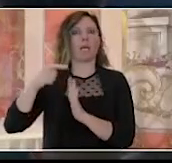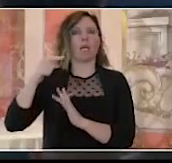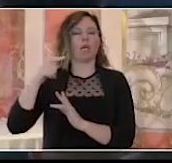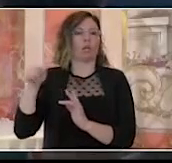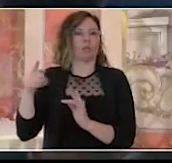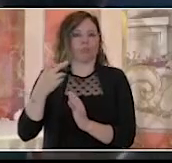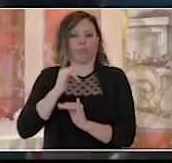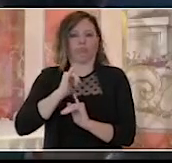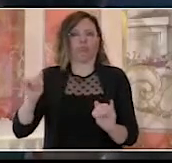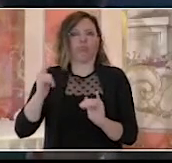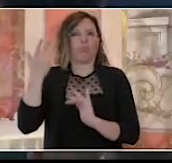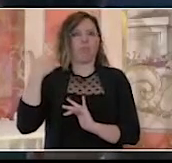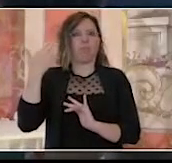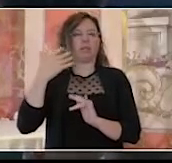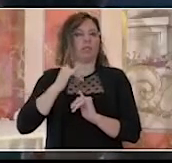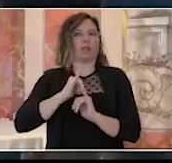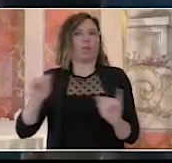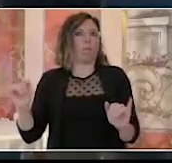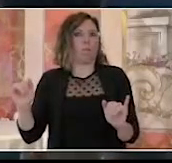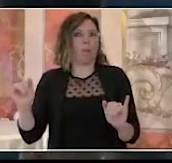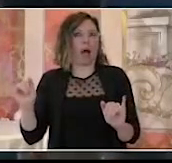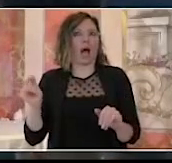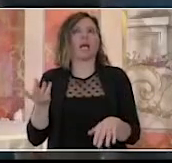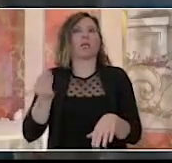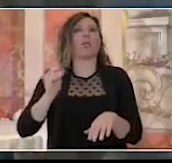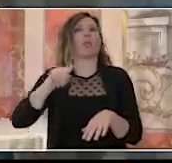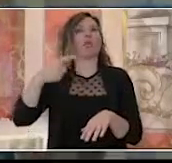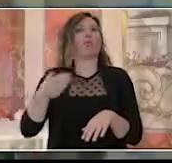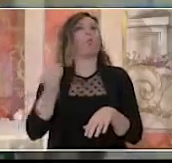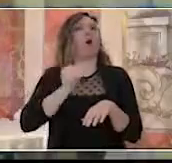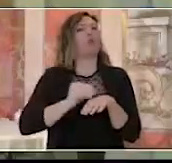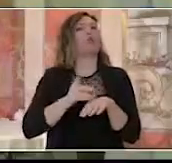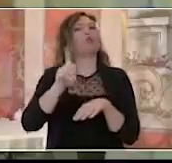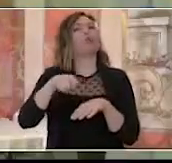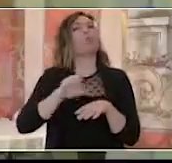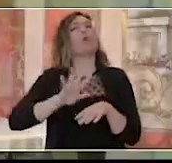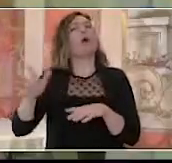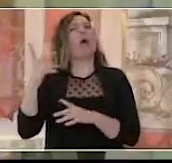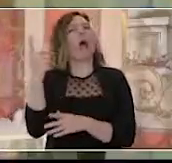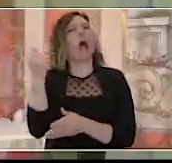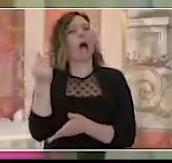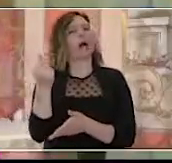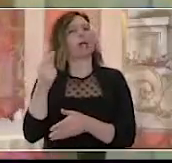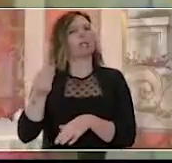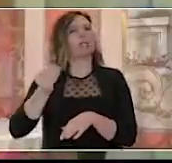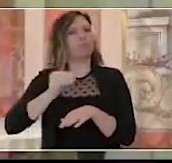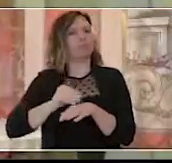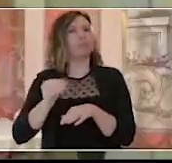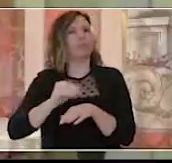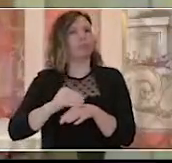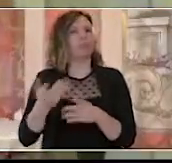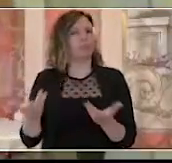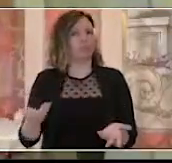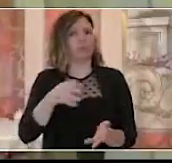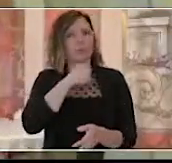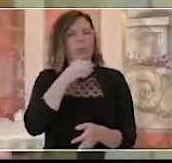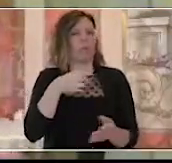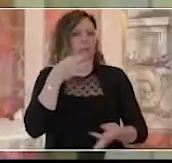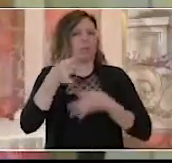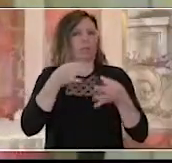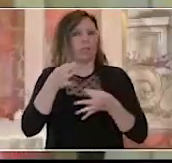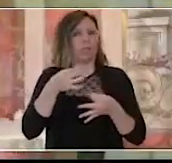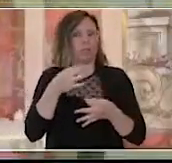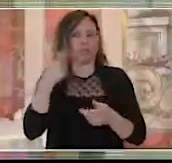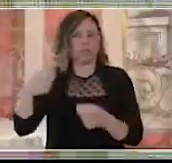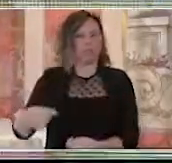altri del Fondo di Sviluppo e Coesione, ci devono dare insomma, una grande spinta di entusiasmo